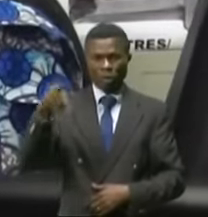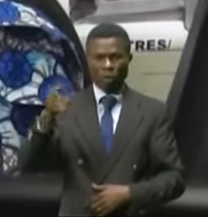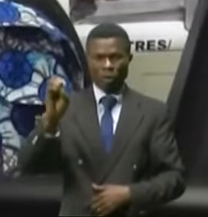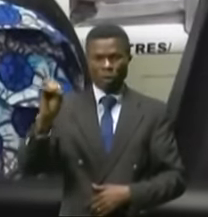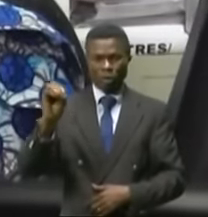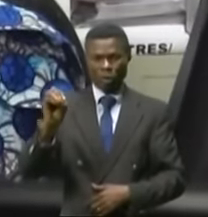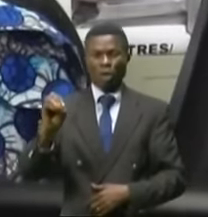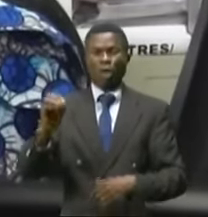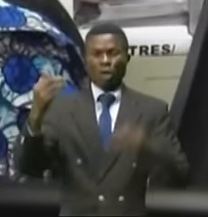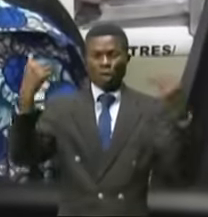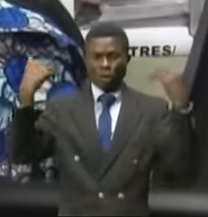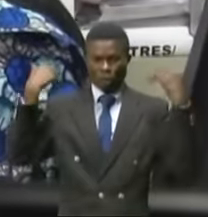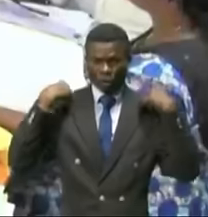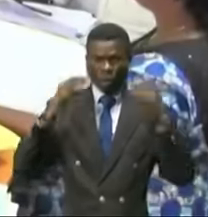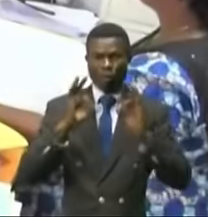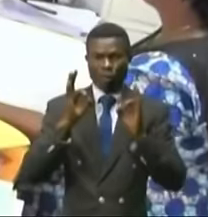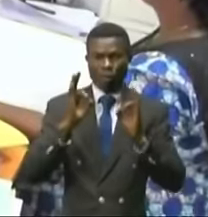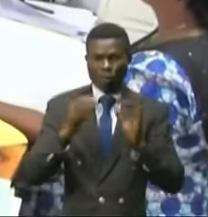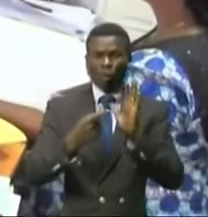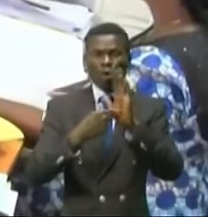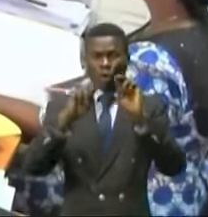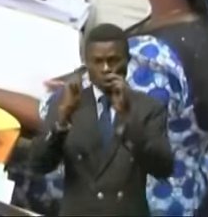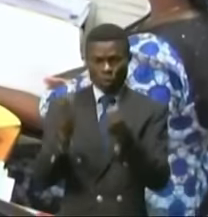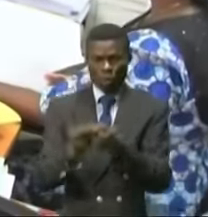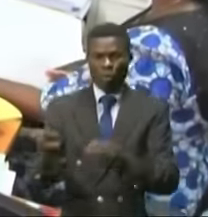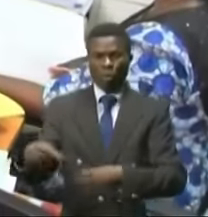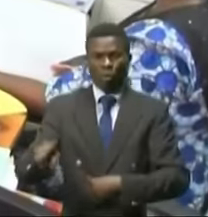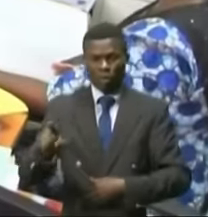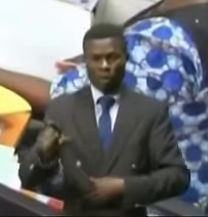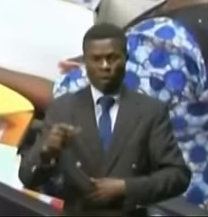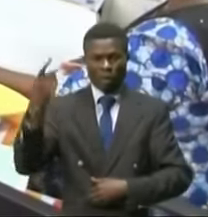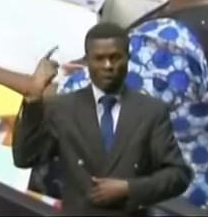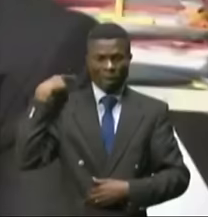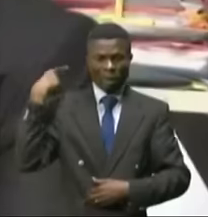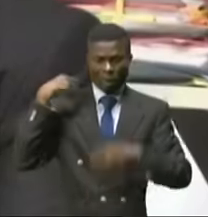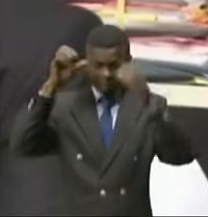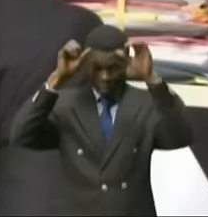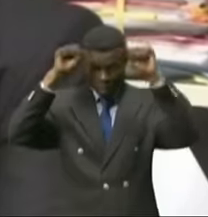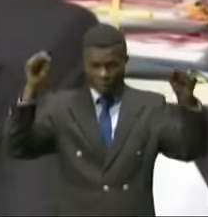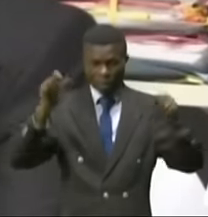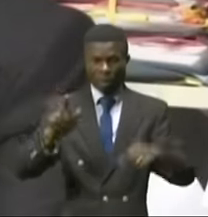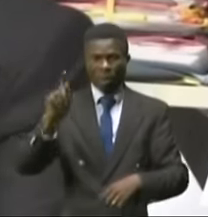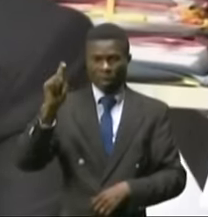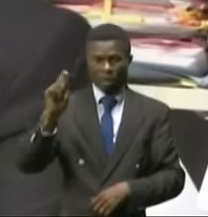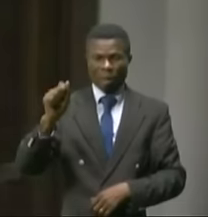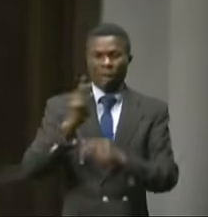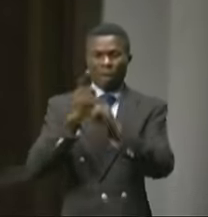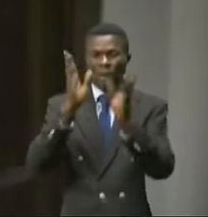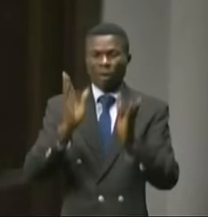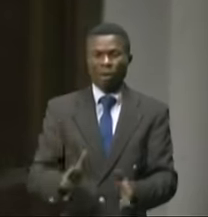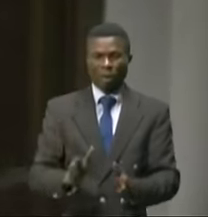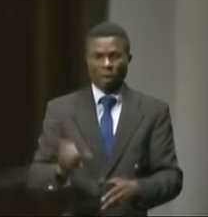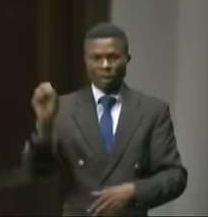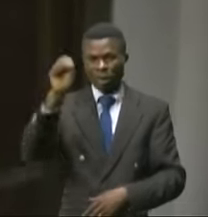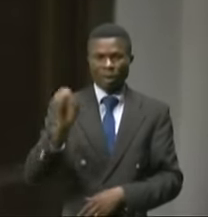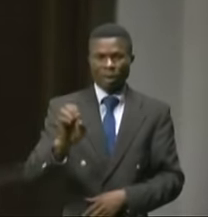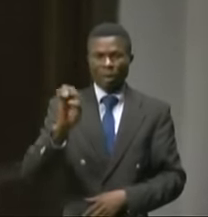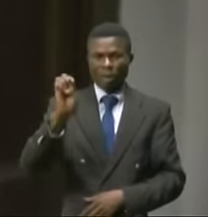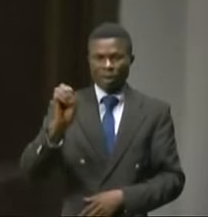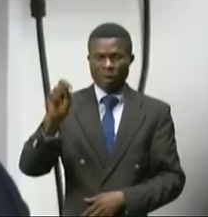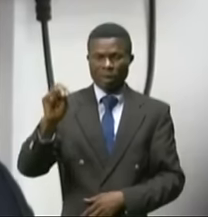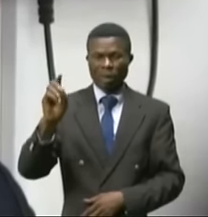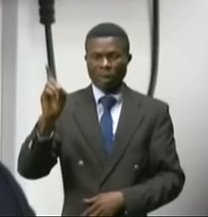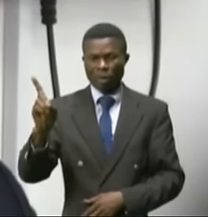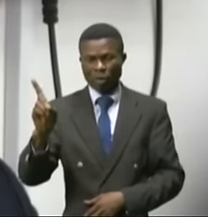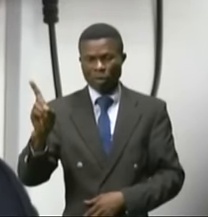nouveaux animateurs de cette représentation locale, notamment l'honorable président Tangulia, les rapporteurs Senold, Tandia,